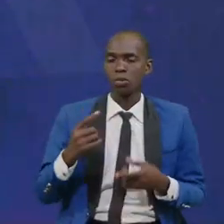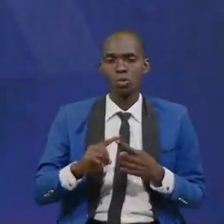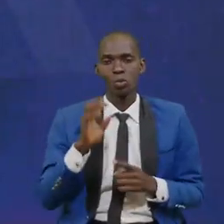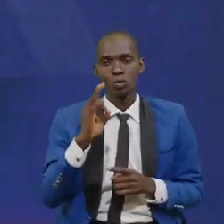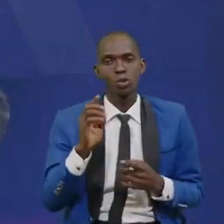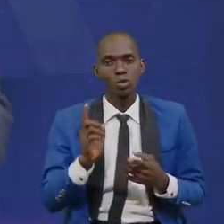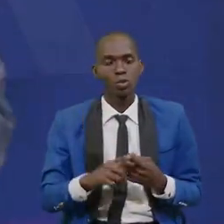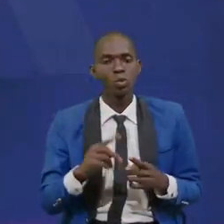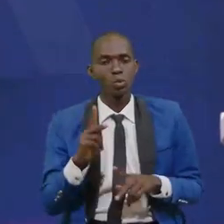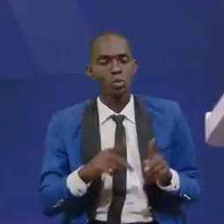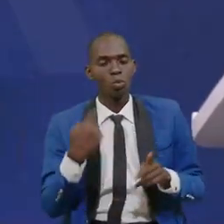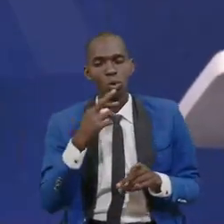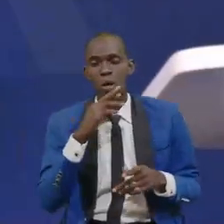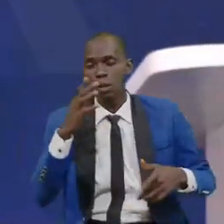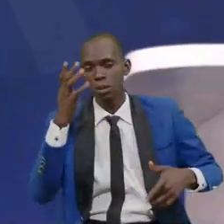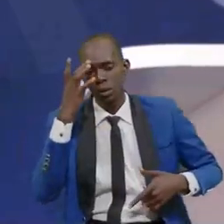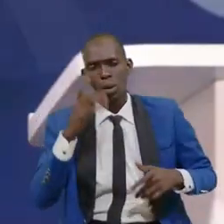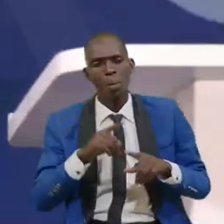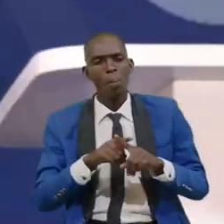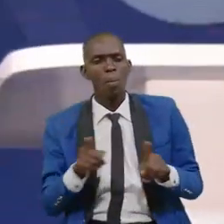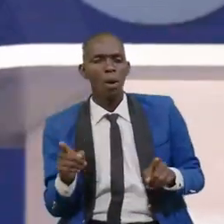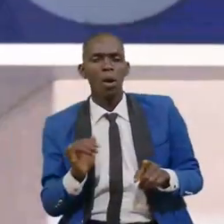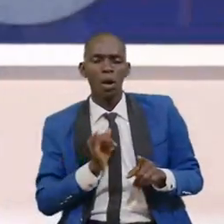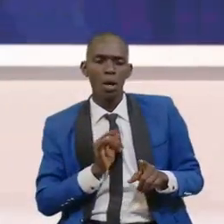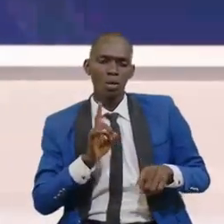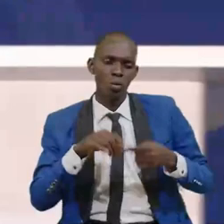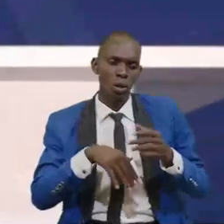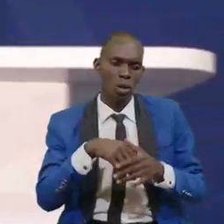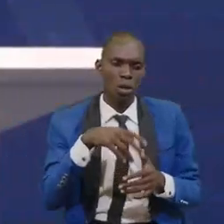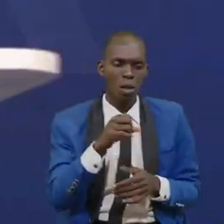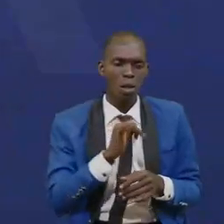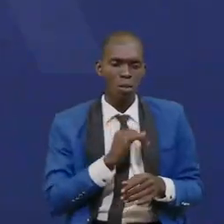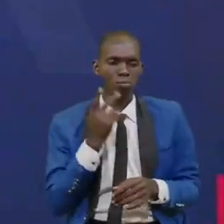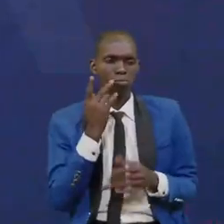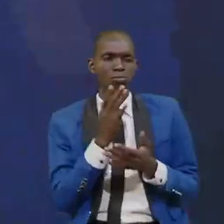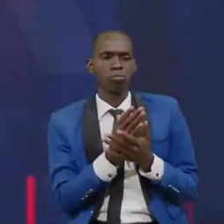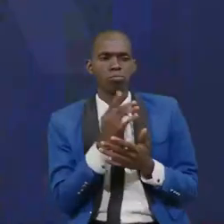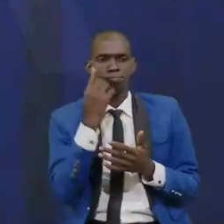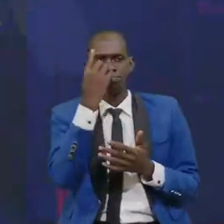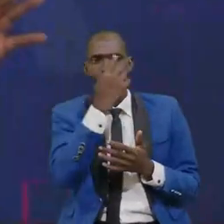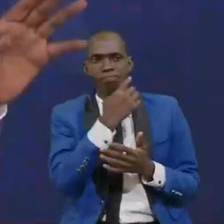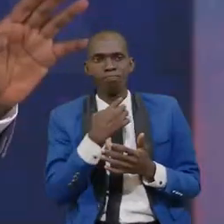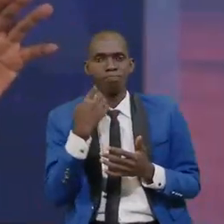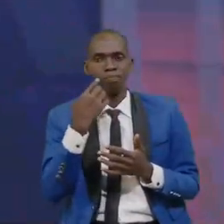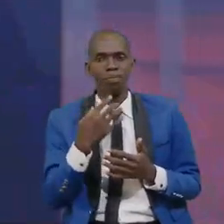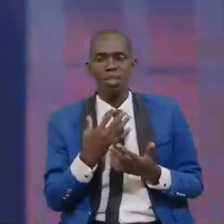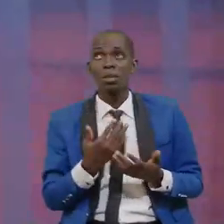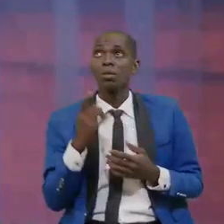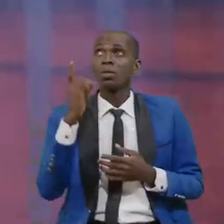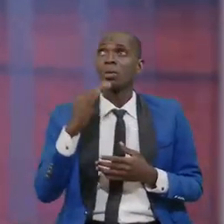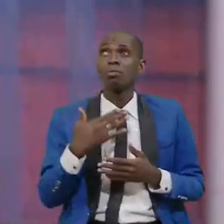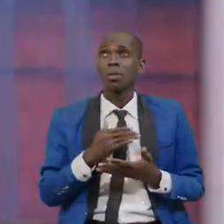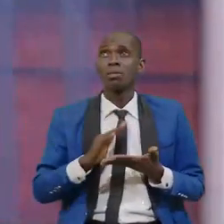prêcher à ceux qui sont malades. Maintenant, je vois des gens là-bas et je dis, Seigneur, tu dois m'excuser